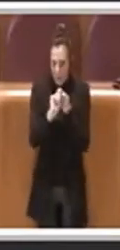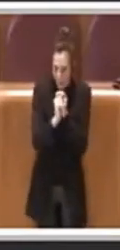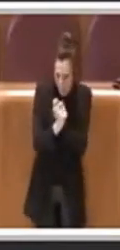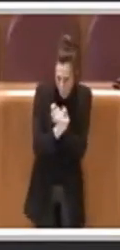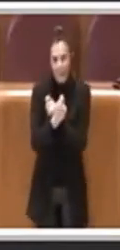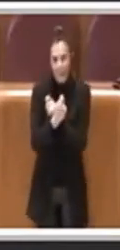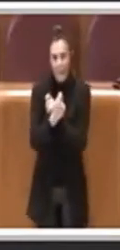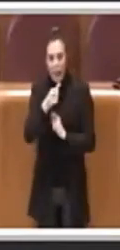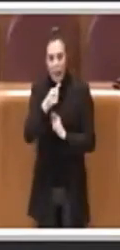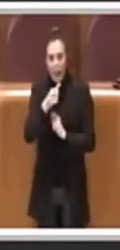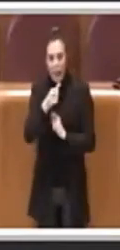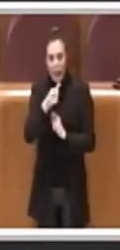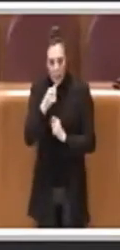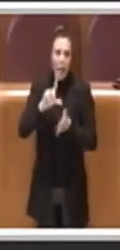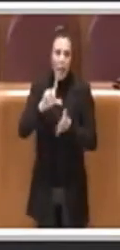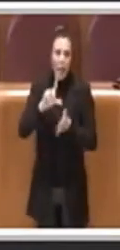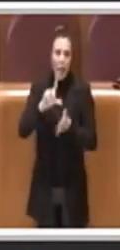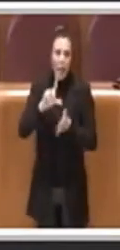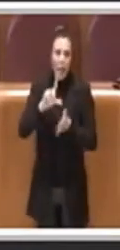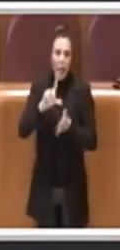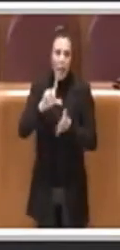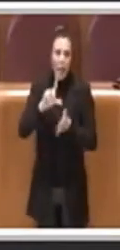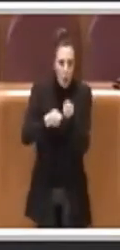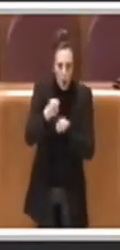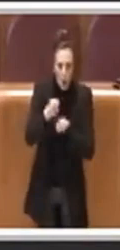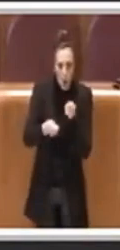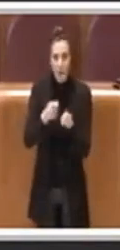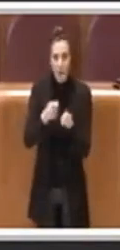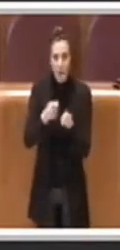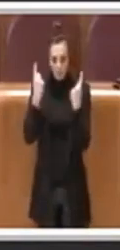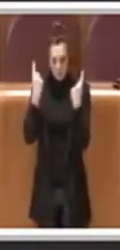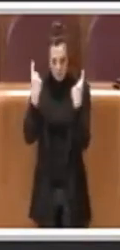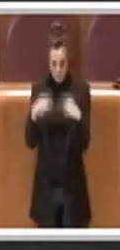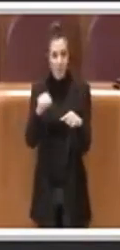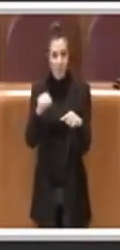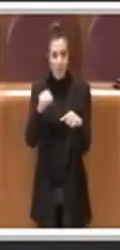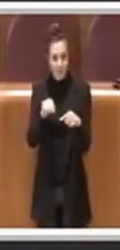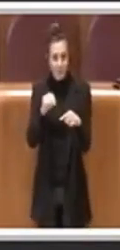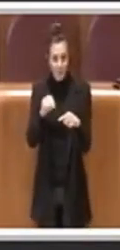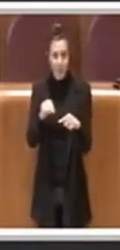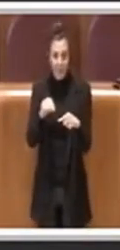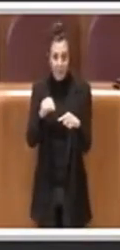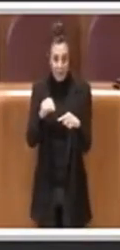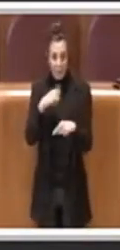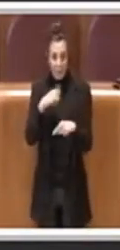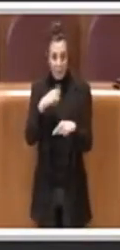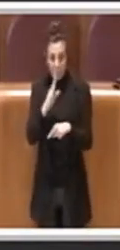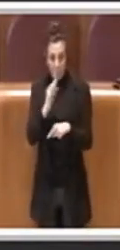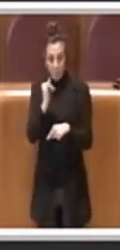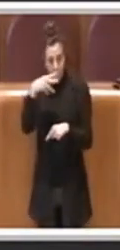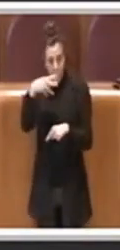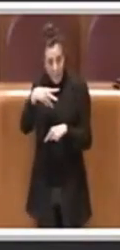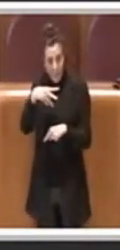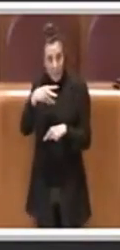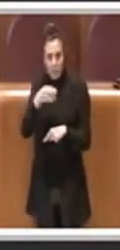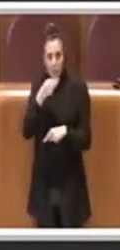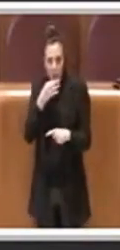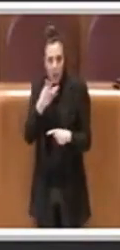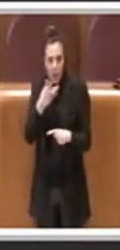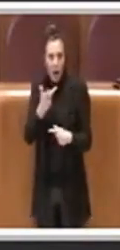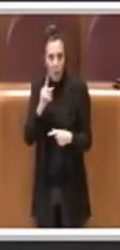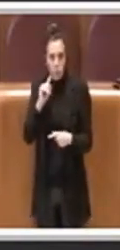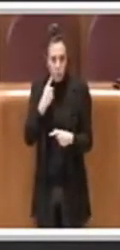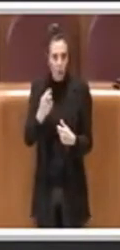di costi e di tempi quindi questo per dire la potenziale del bim ma non finisce qui il bmw è in realtà